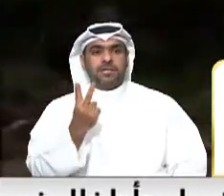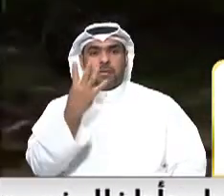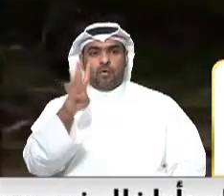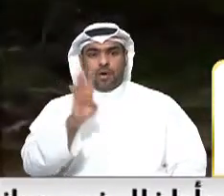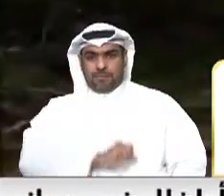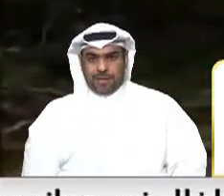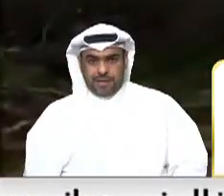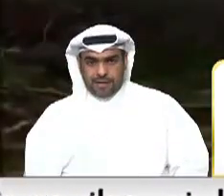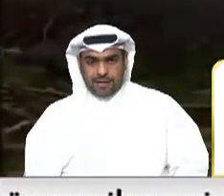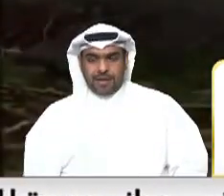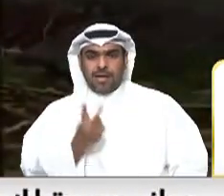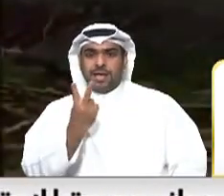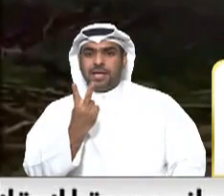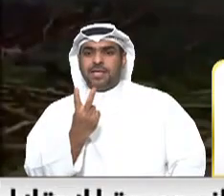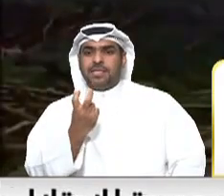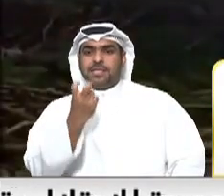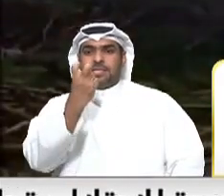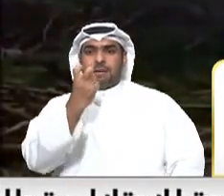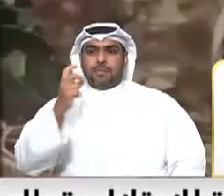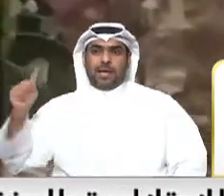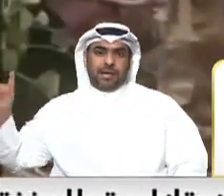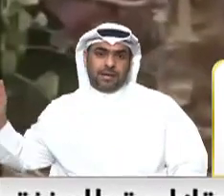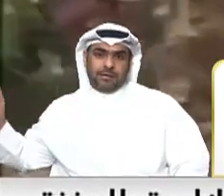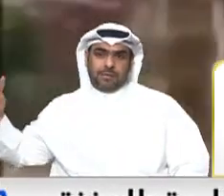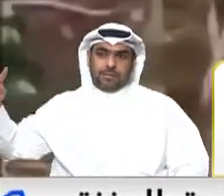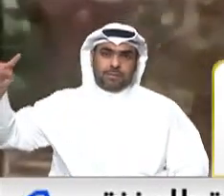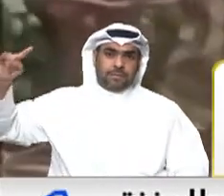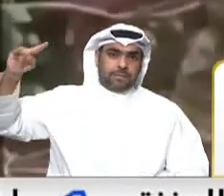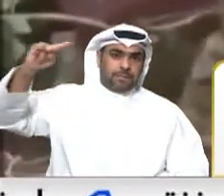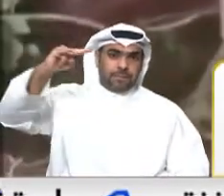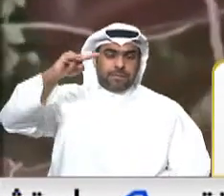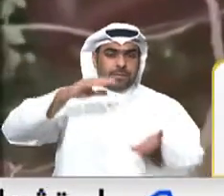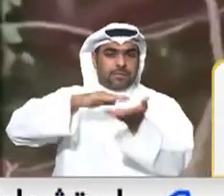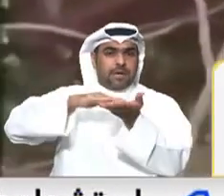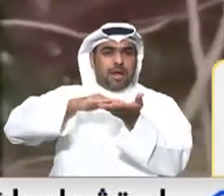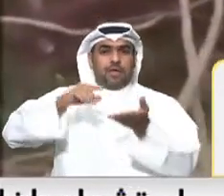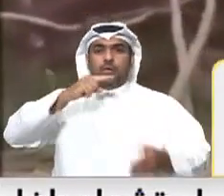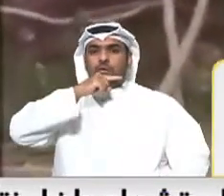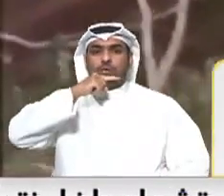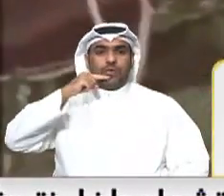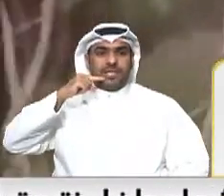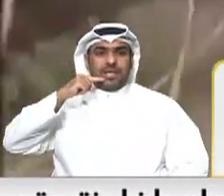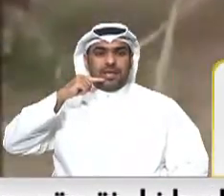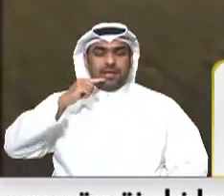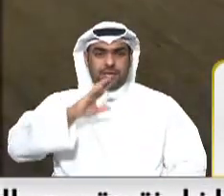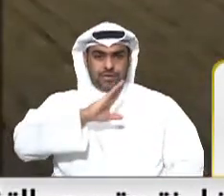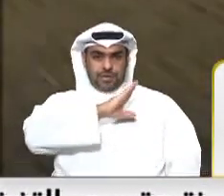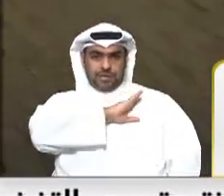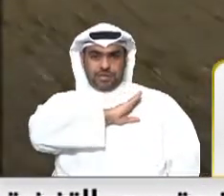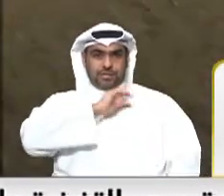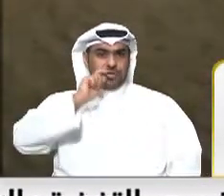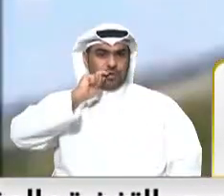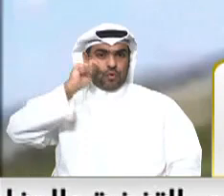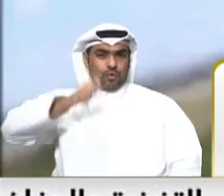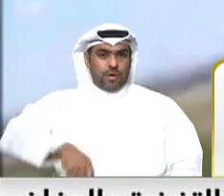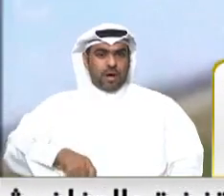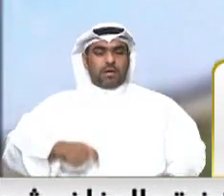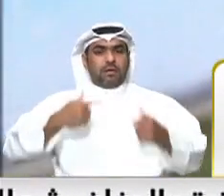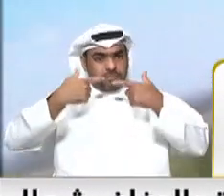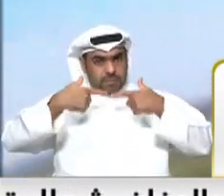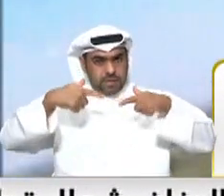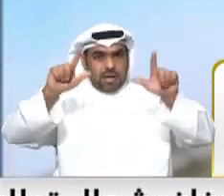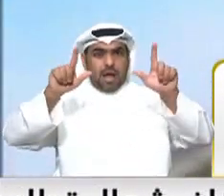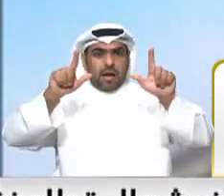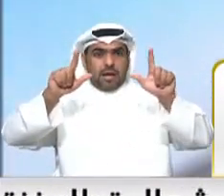منها فوق اراضي مقاطعه روستوف وفي المقابل قال الجيش الاوكراني انه تمكن من اسقاط